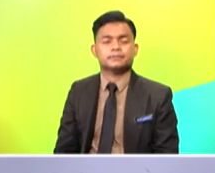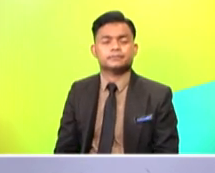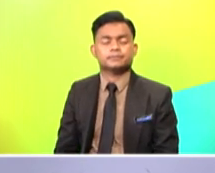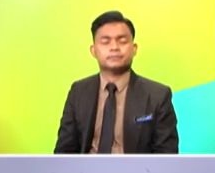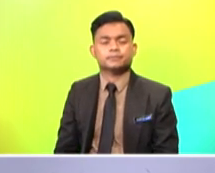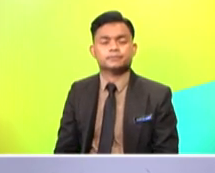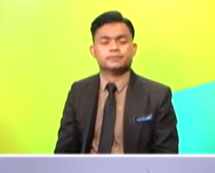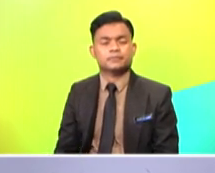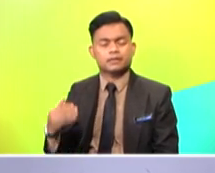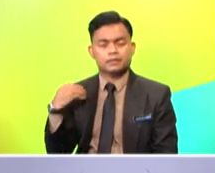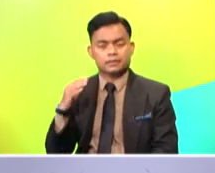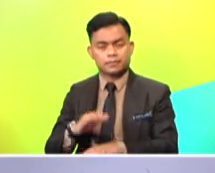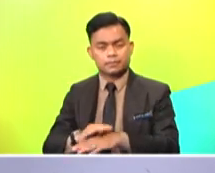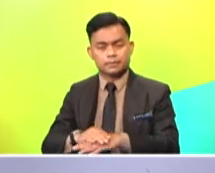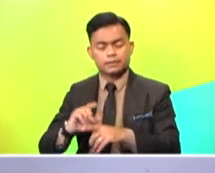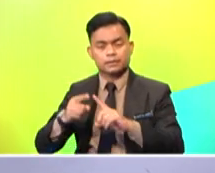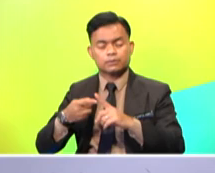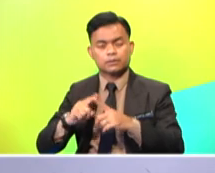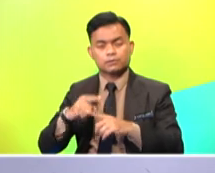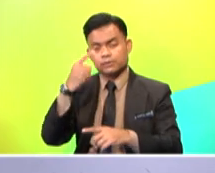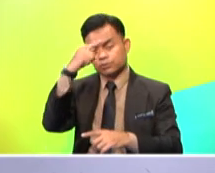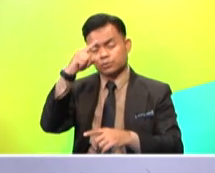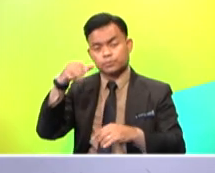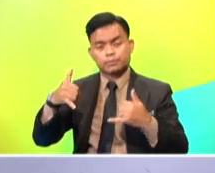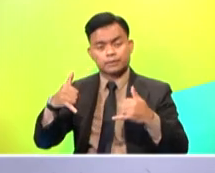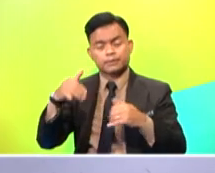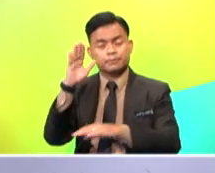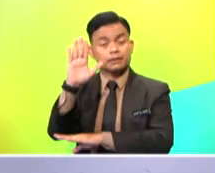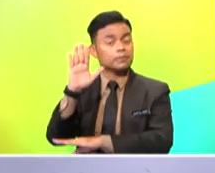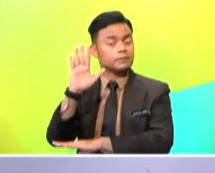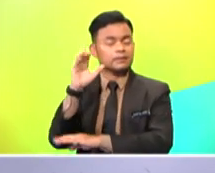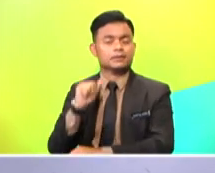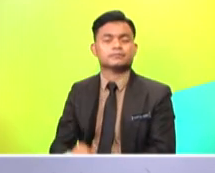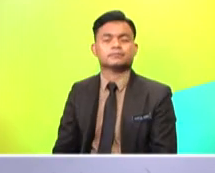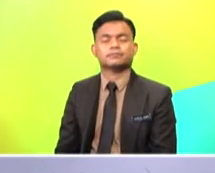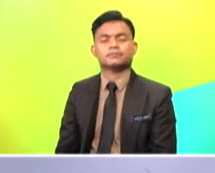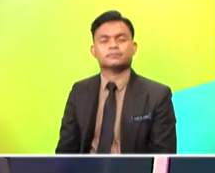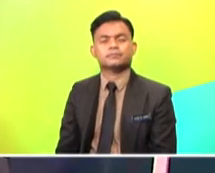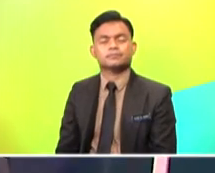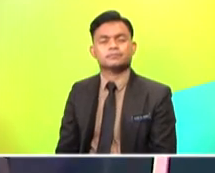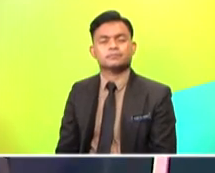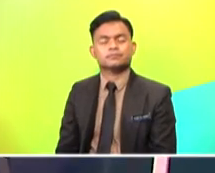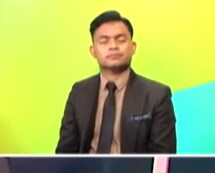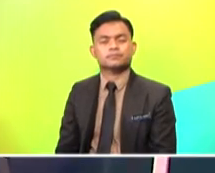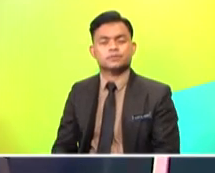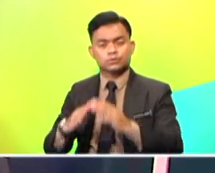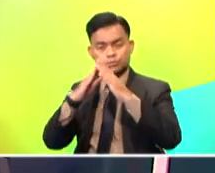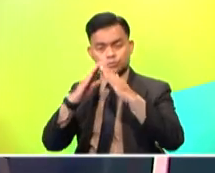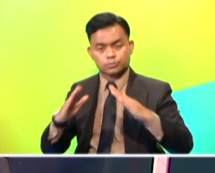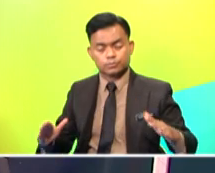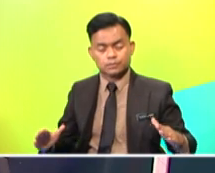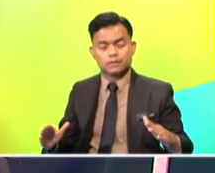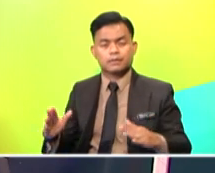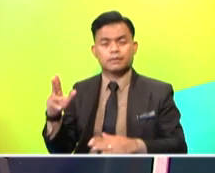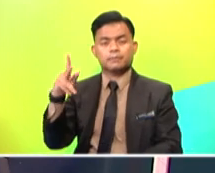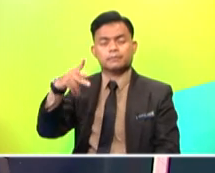ada jiran-jiran kan. Nak main petang-petang pun best. Best. Betul tu, Ifan. Baik, rumah pangsa. Okey, kita dah